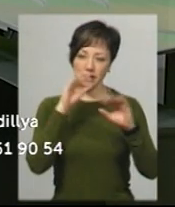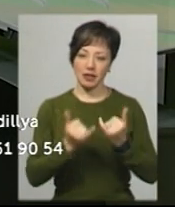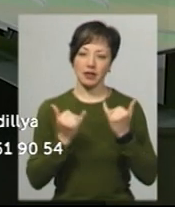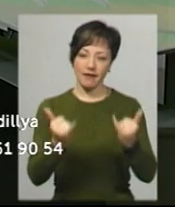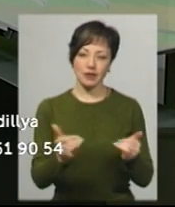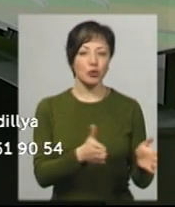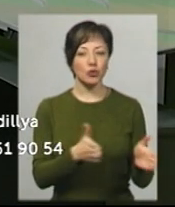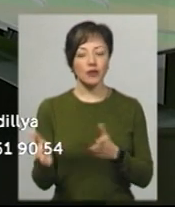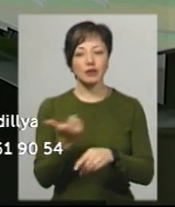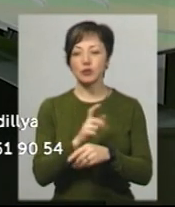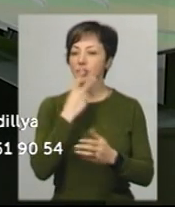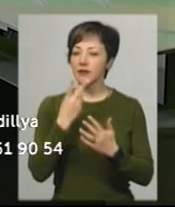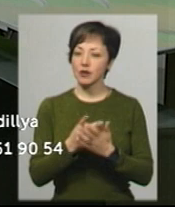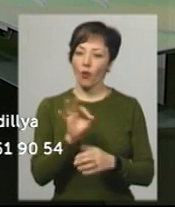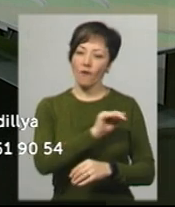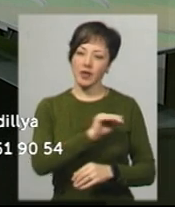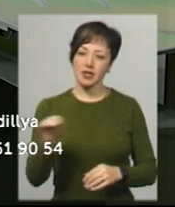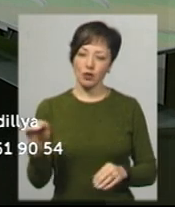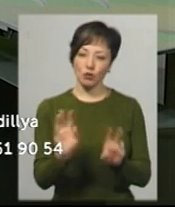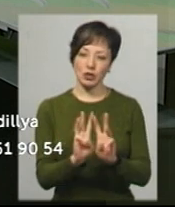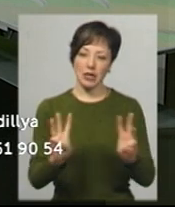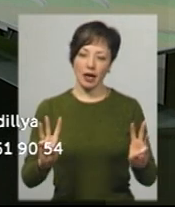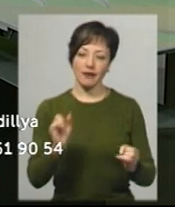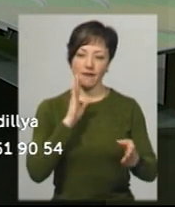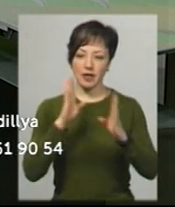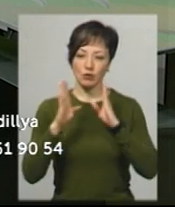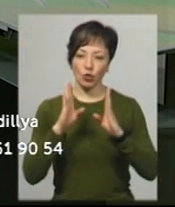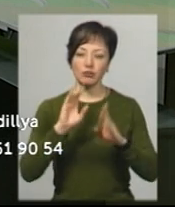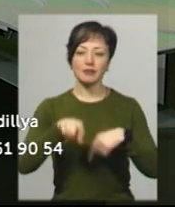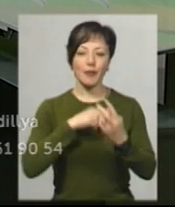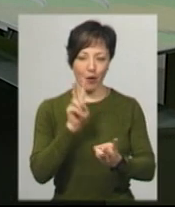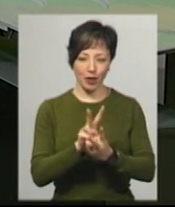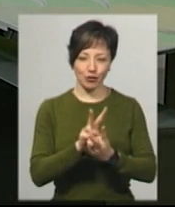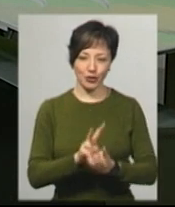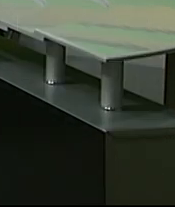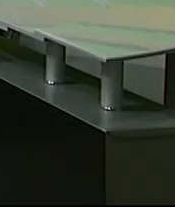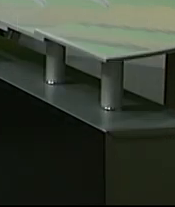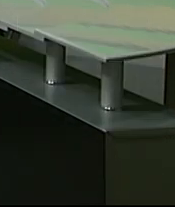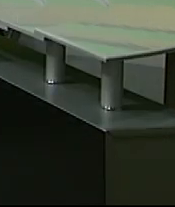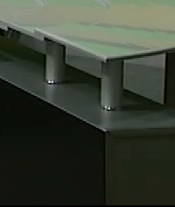для вас підготувати. Більше дивіться на нашому офіційному сайті та на сторінці у Фейсбук. Побачимось!